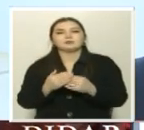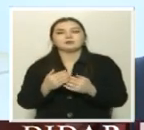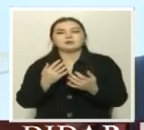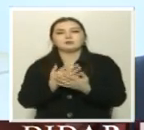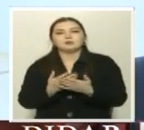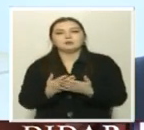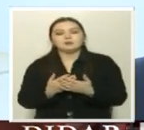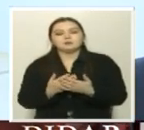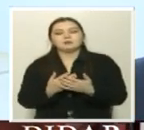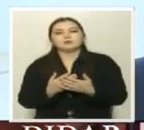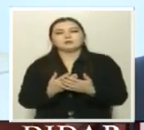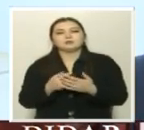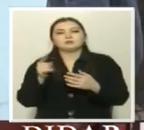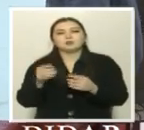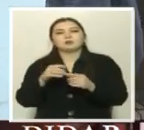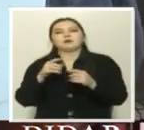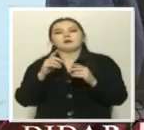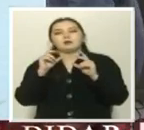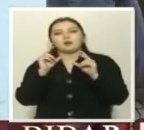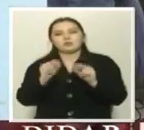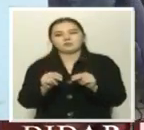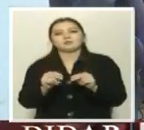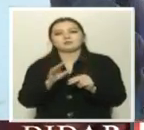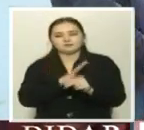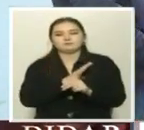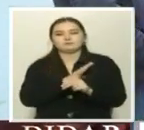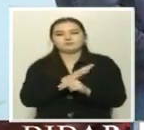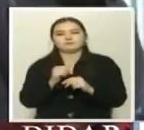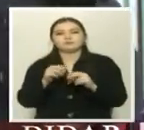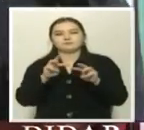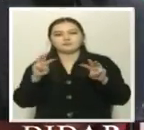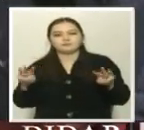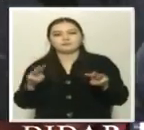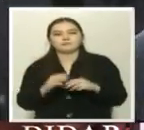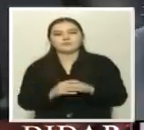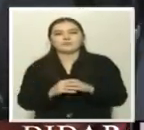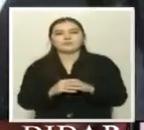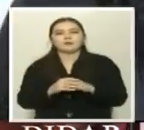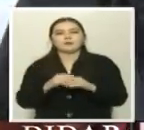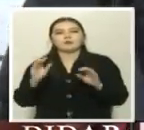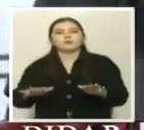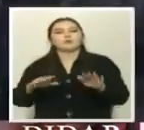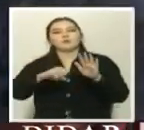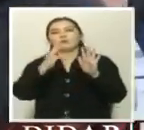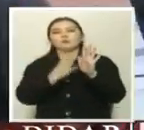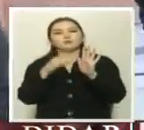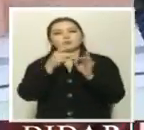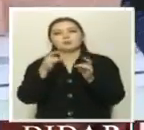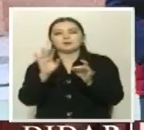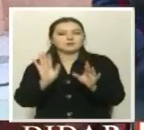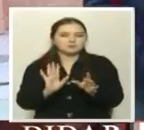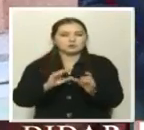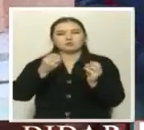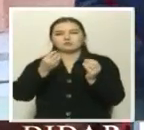болып уәде берді. Газ мәселесі 16-шы шағын аудан бойынша тек құтты мекенде ғана емес, сонымен қатар берекелі